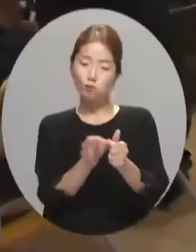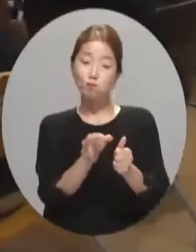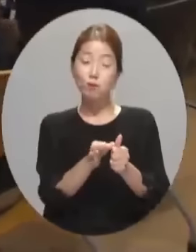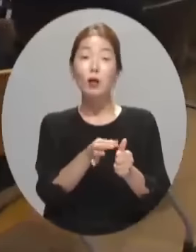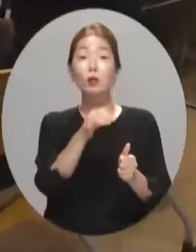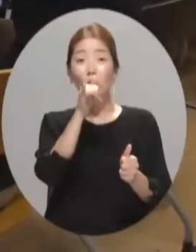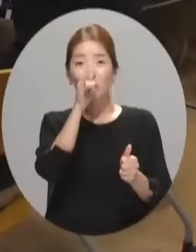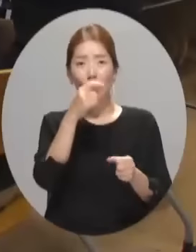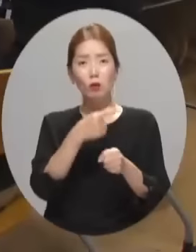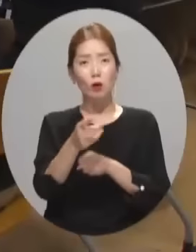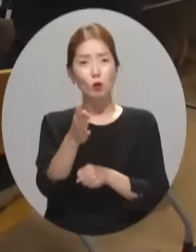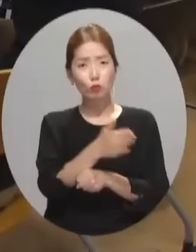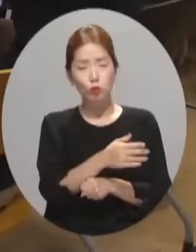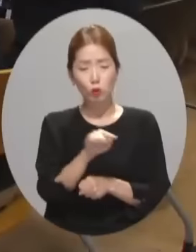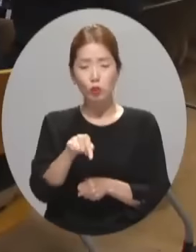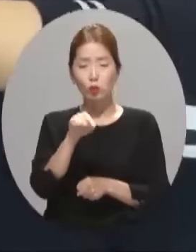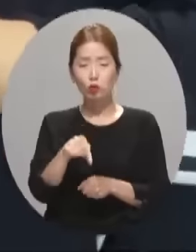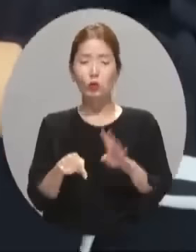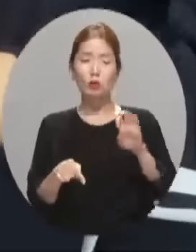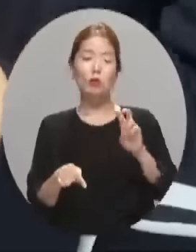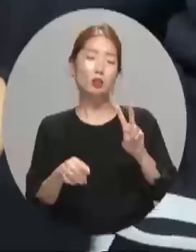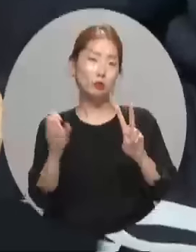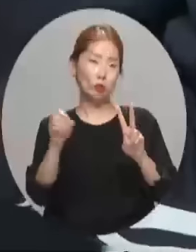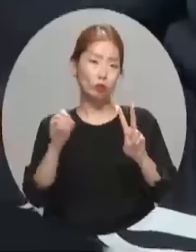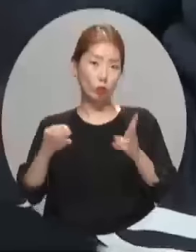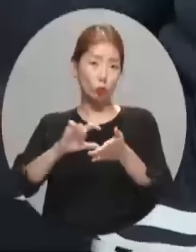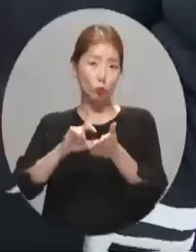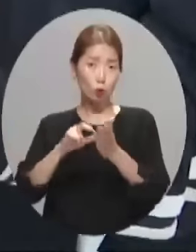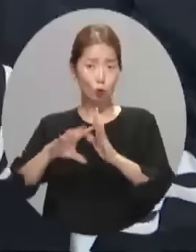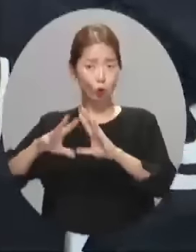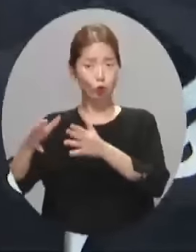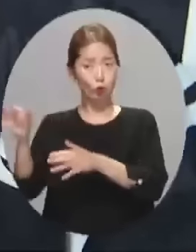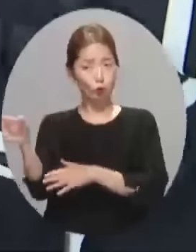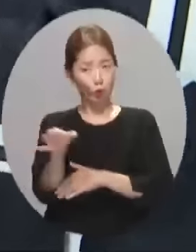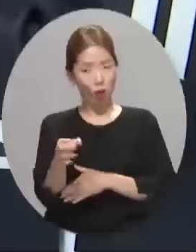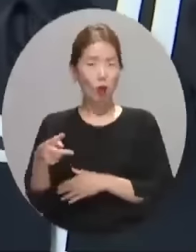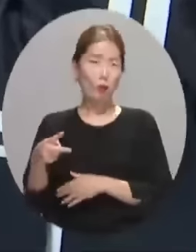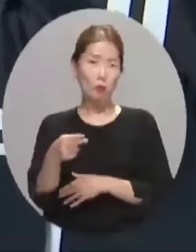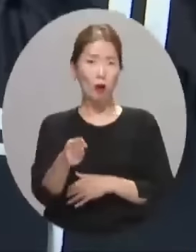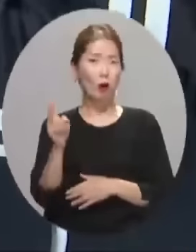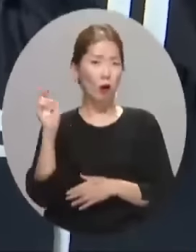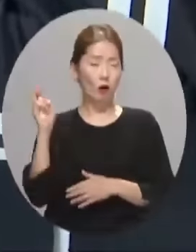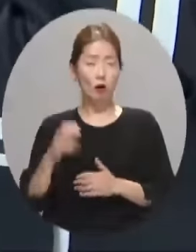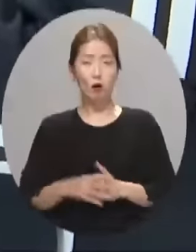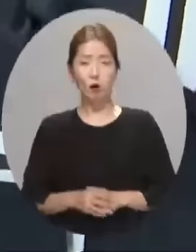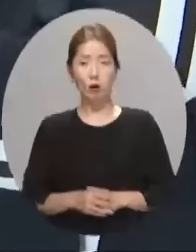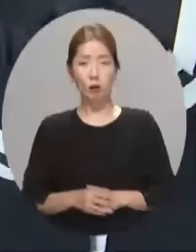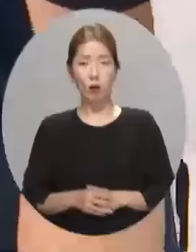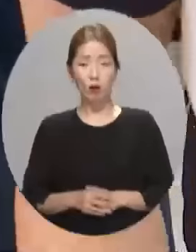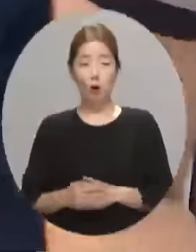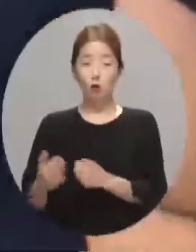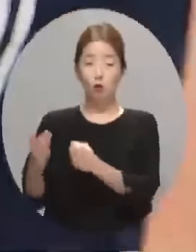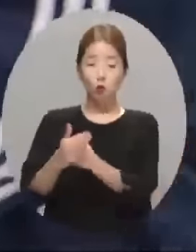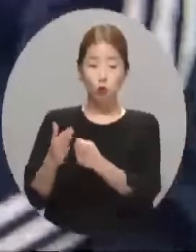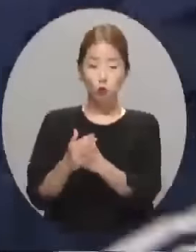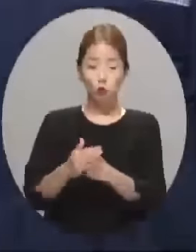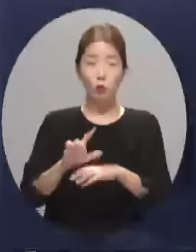투입됐는데 내년부터 이 중 42%를 차지하던 국비 지원이 끊깁니다. 5년 지원을